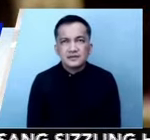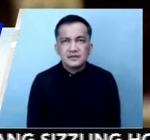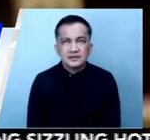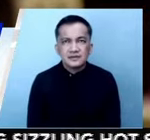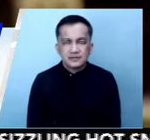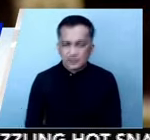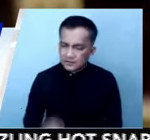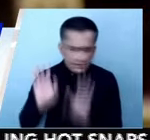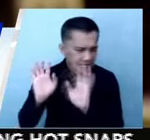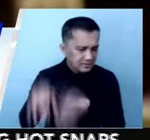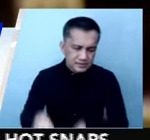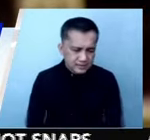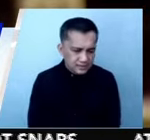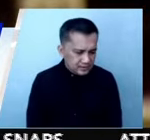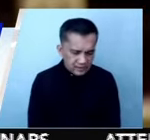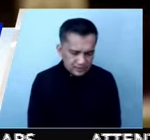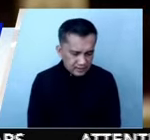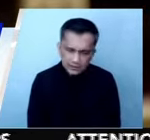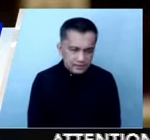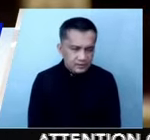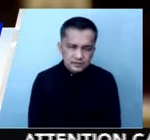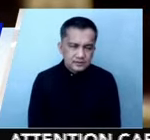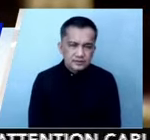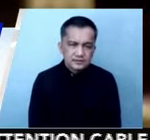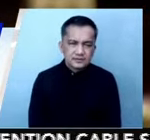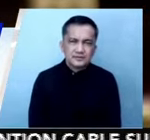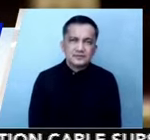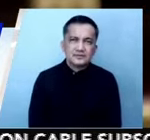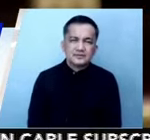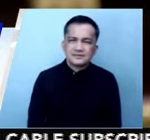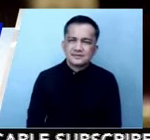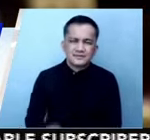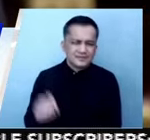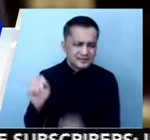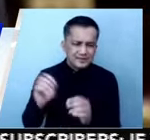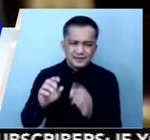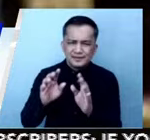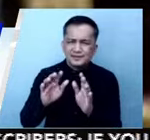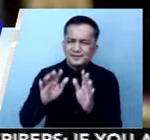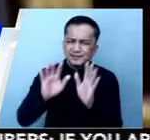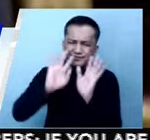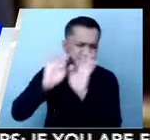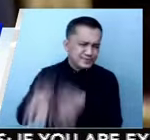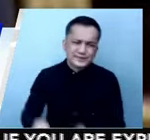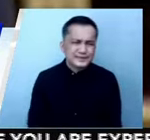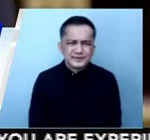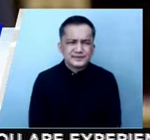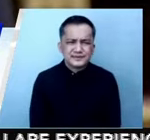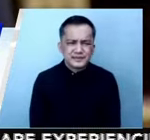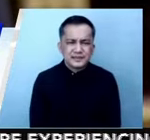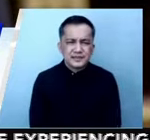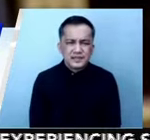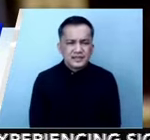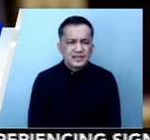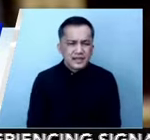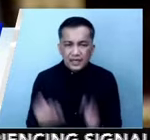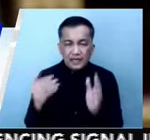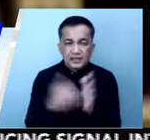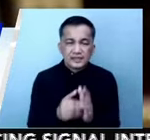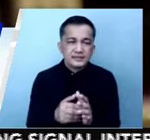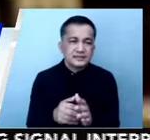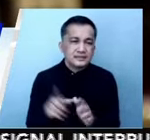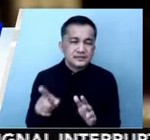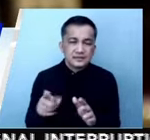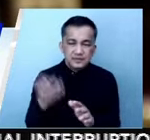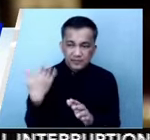don't. That means absolutely nothing to me. And, you know, again, the former